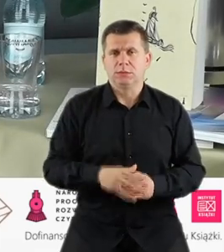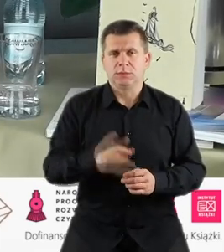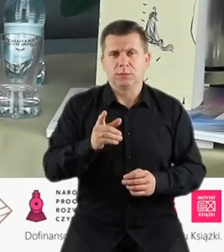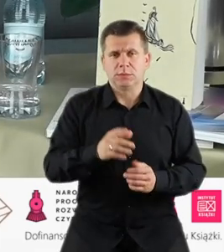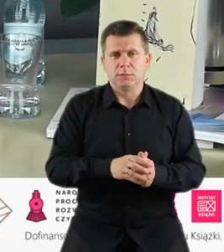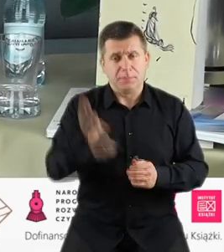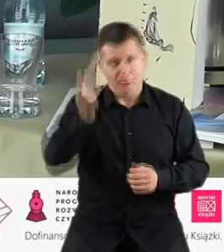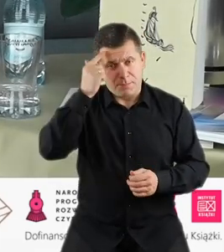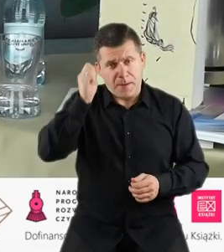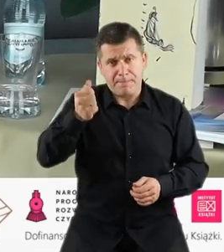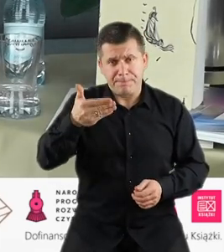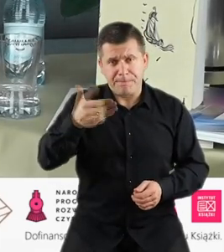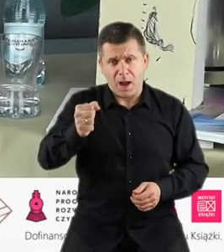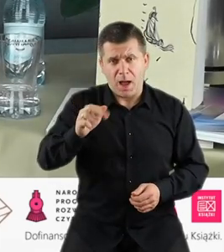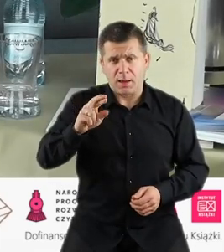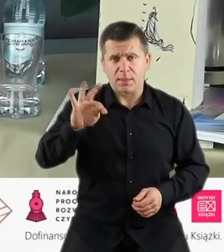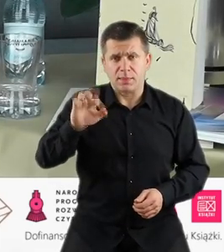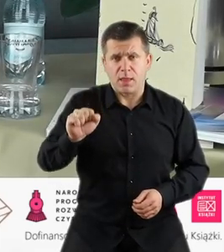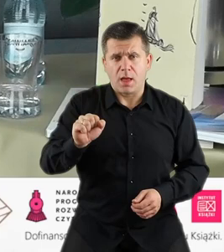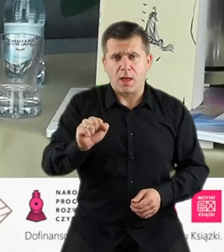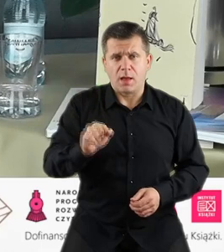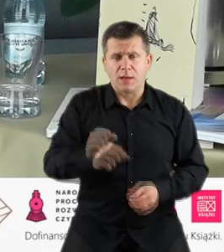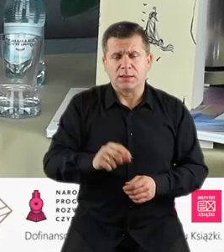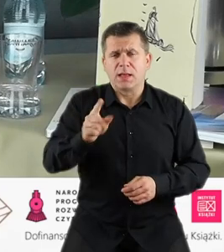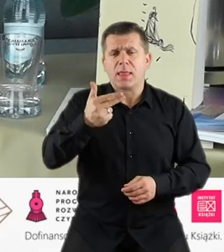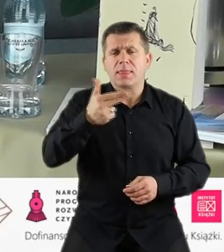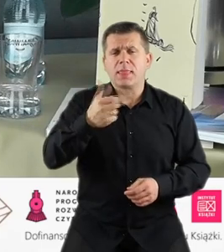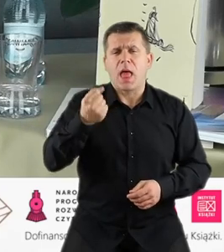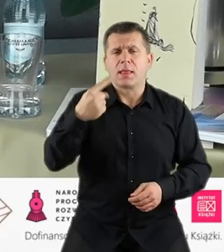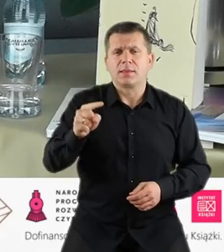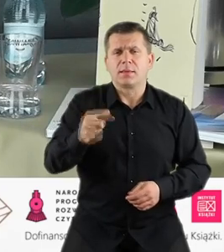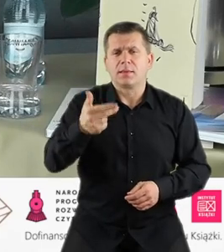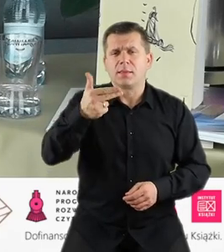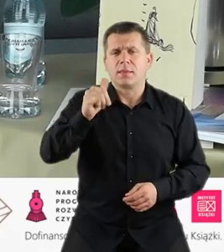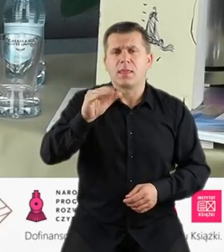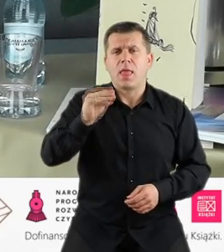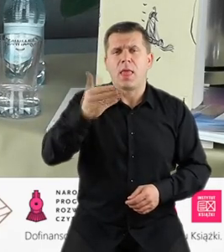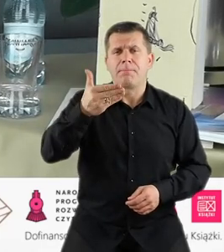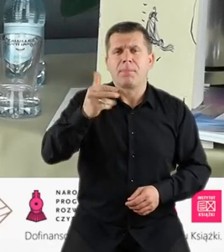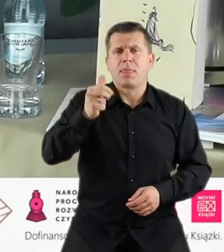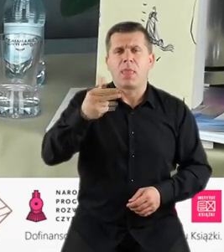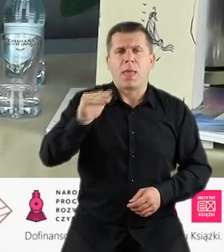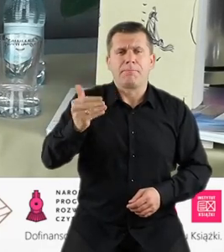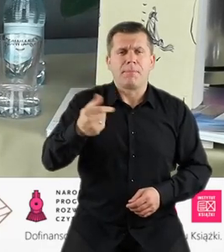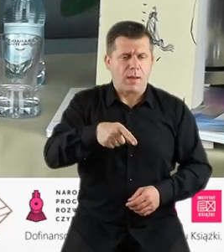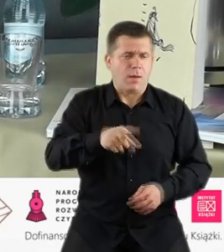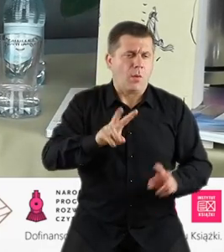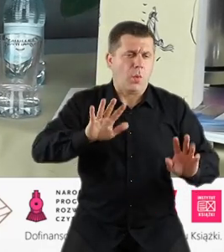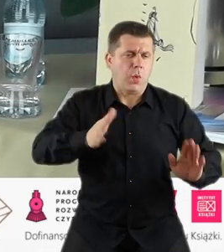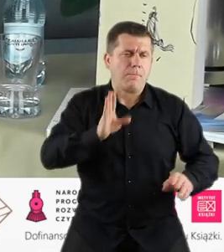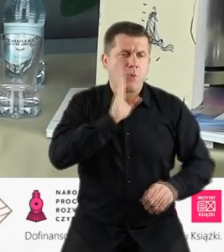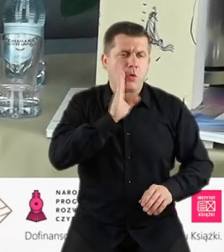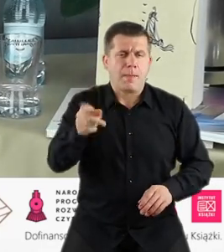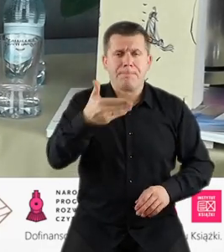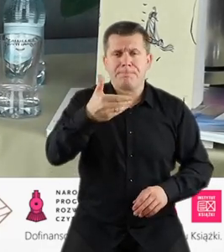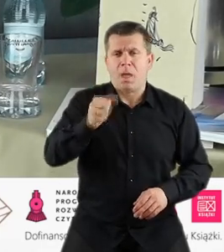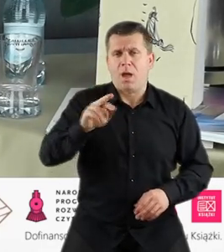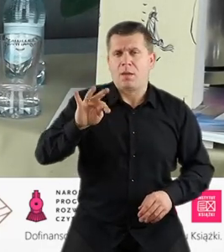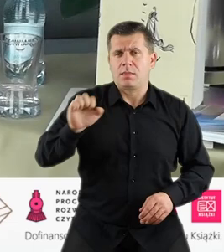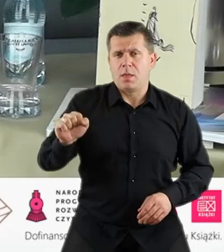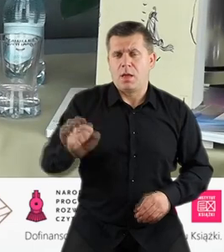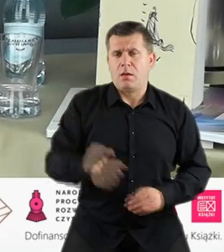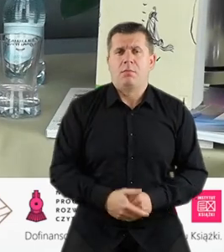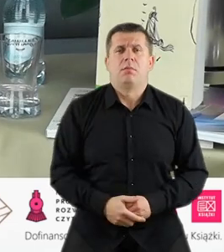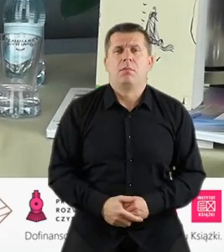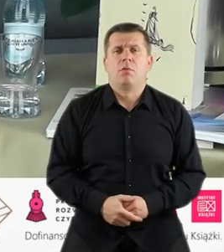Czy pamiętacie Martę? Czy pamięta pani Martę z Nadniemnem? Właśnie ona jest Martą, ja ją pamiętam jako Martę, ale